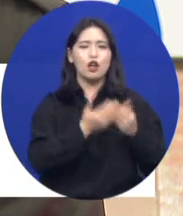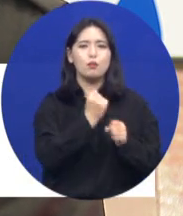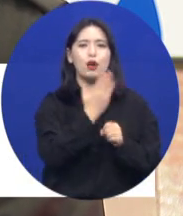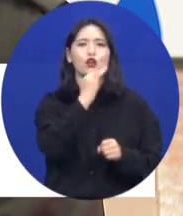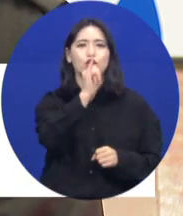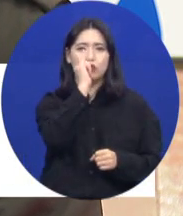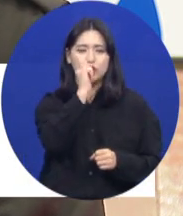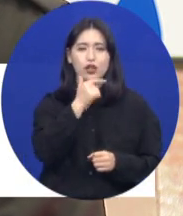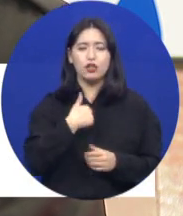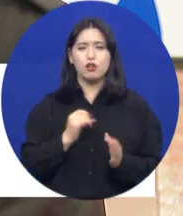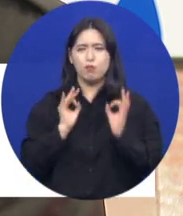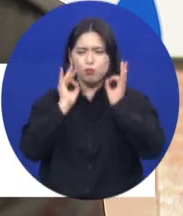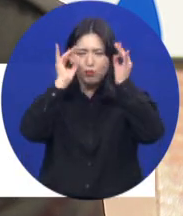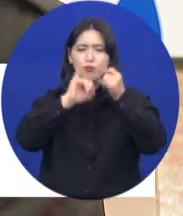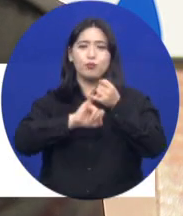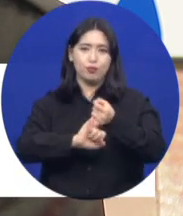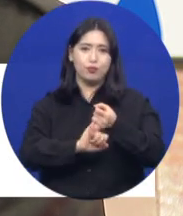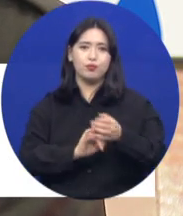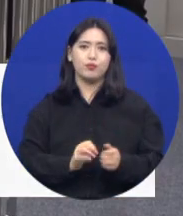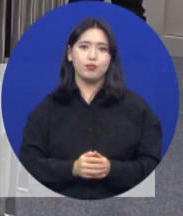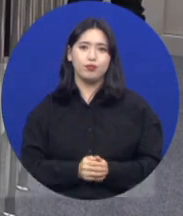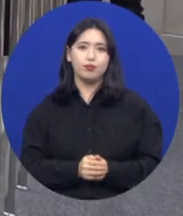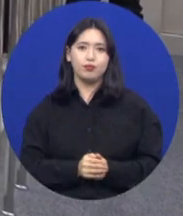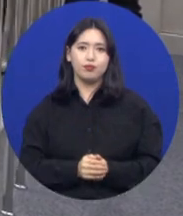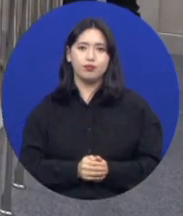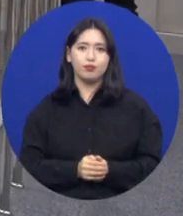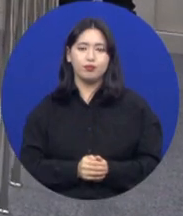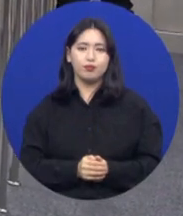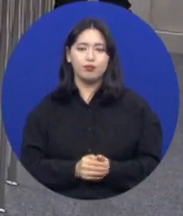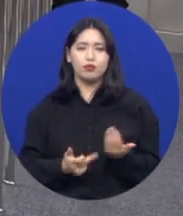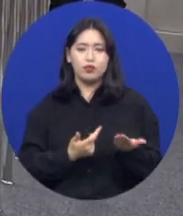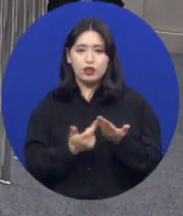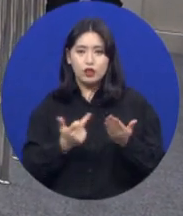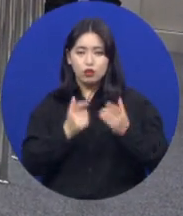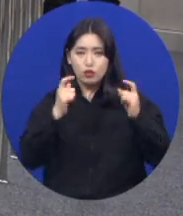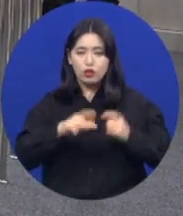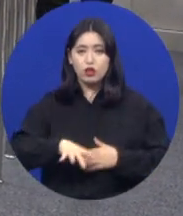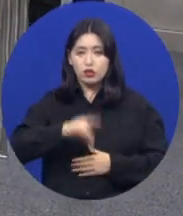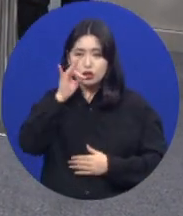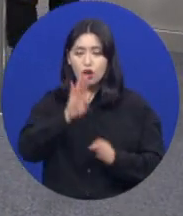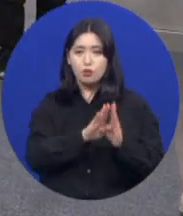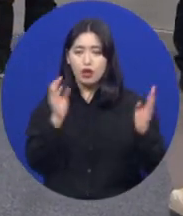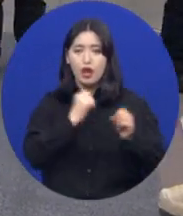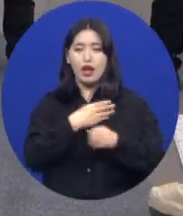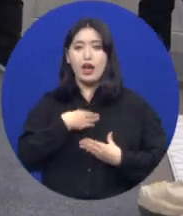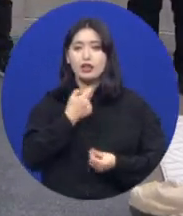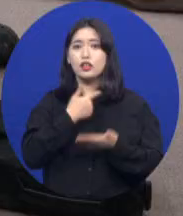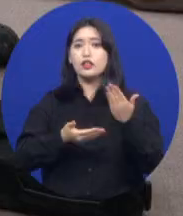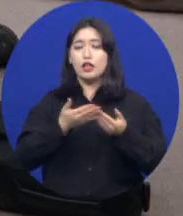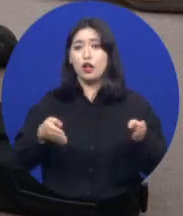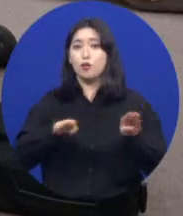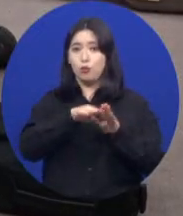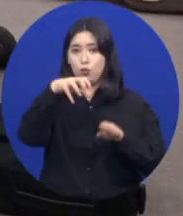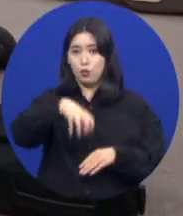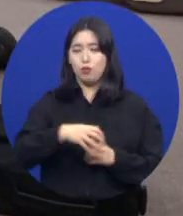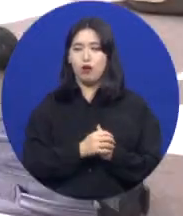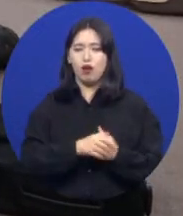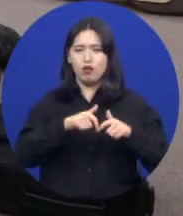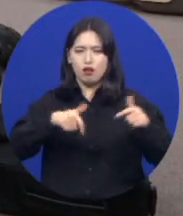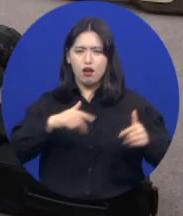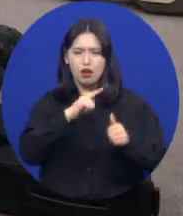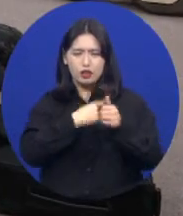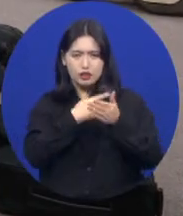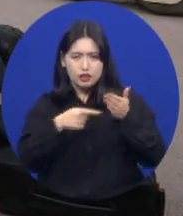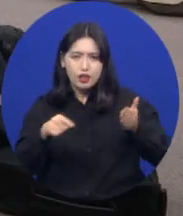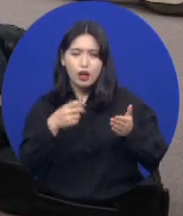있도록 저희가 최선의 노력을 다해 나가겠습니다 제주에서는 처음 문을 연 안전 체험관 각종 재난